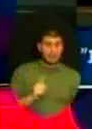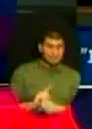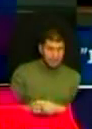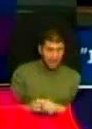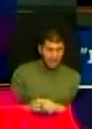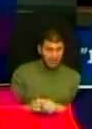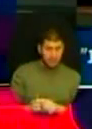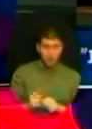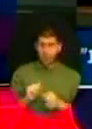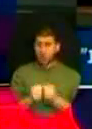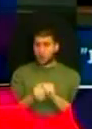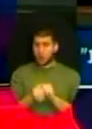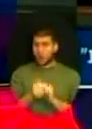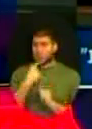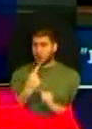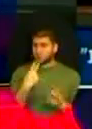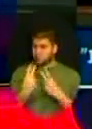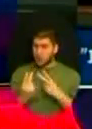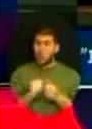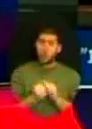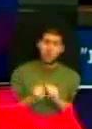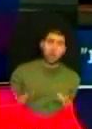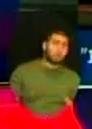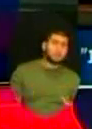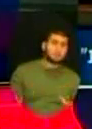מיד לומר את דברה